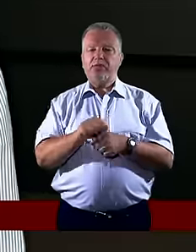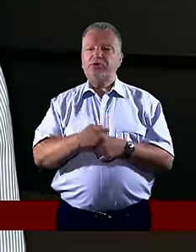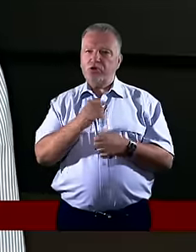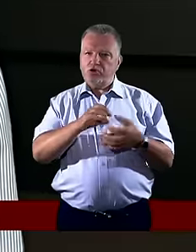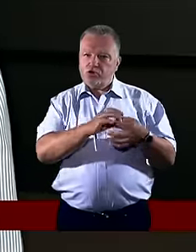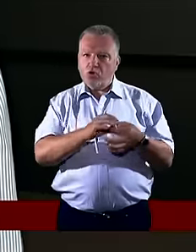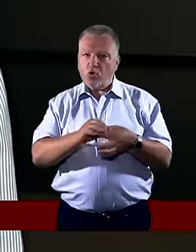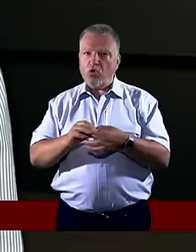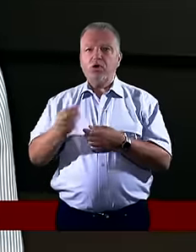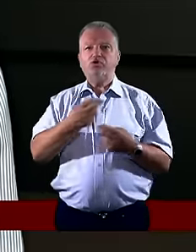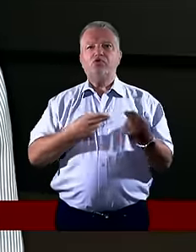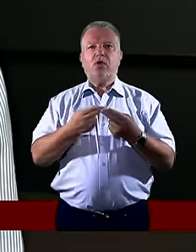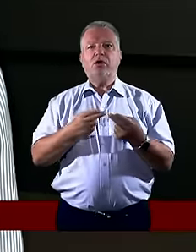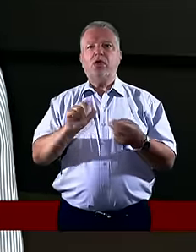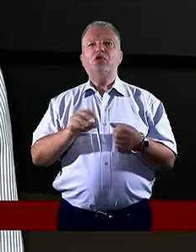jest to szukanie.